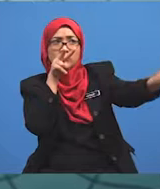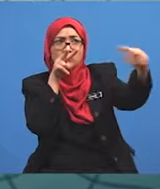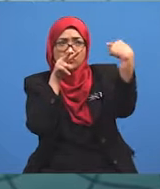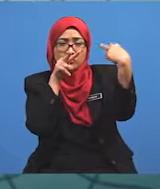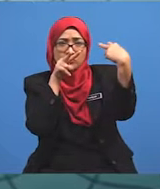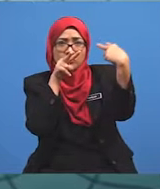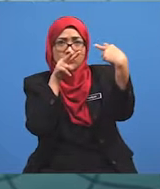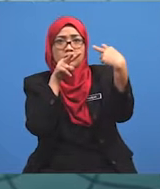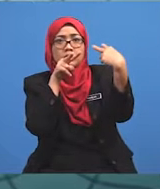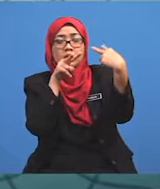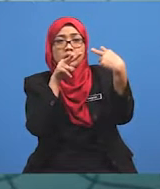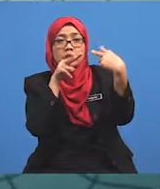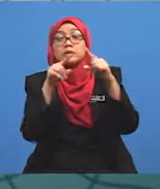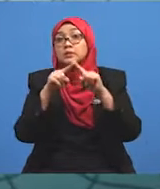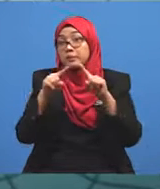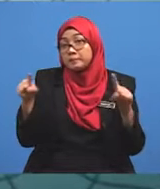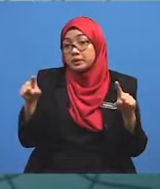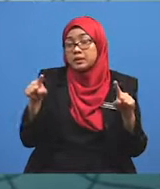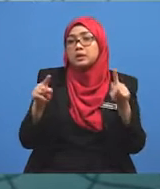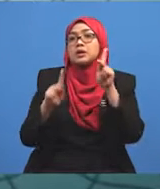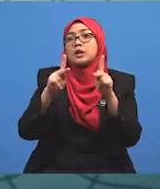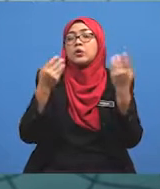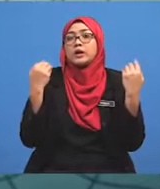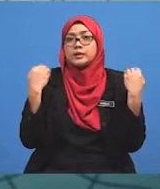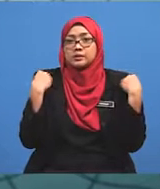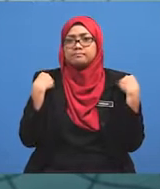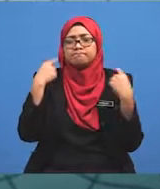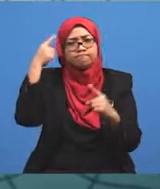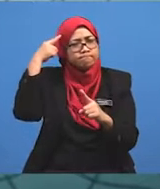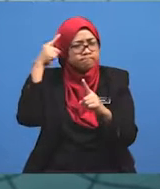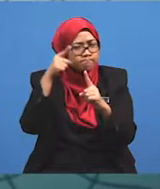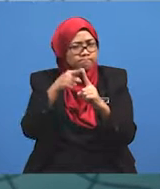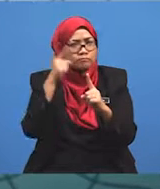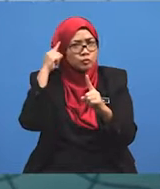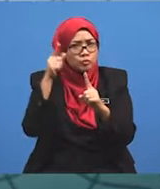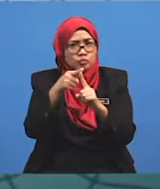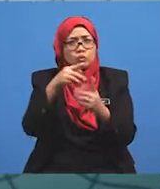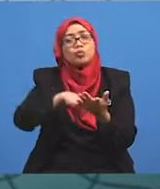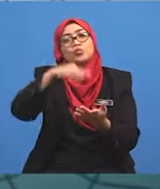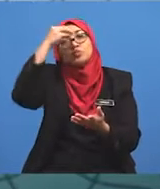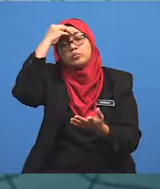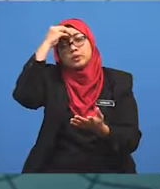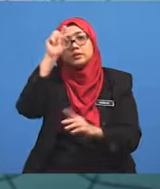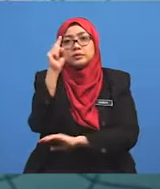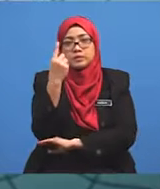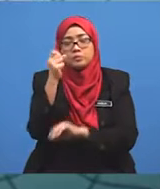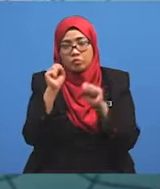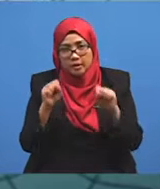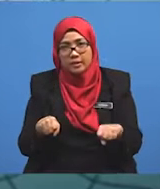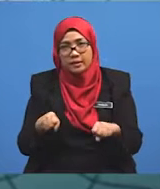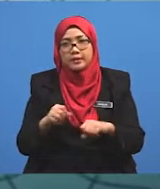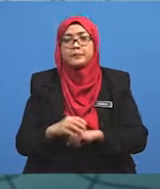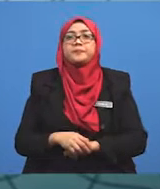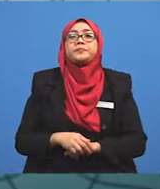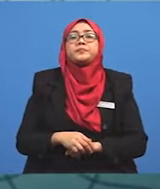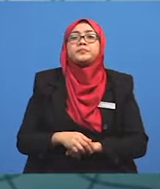bernafsu kecuali tujuan belajar, seperti semasa kita belajar dalam kumpulan ataupun sebagainya. Ini berdasarkan